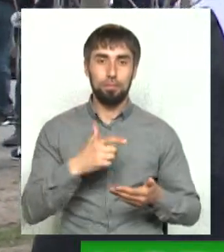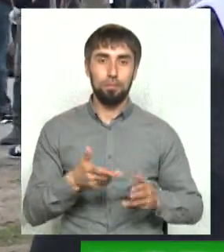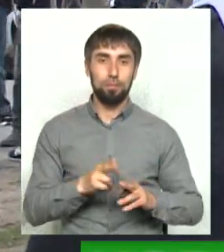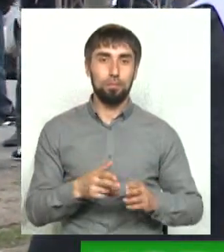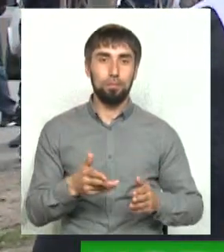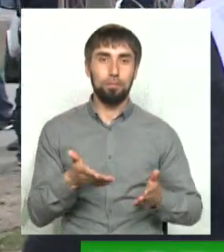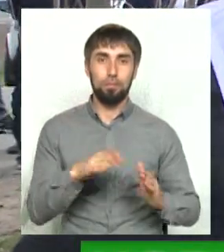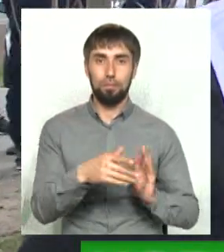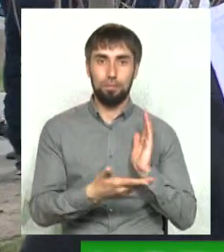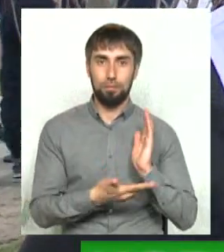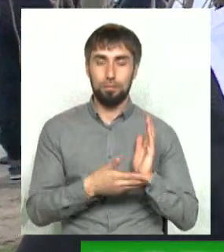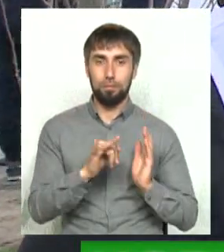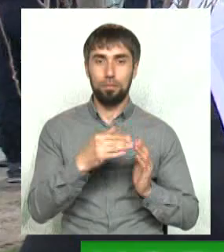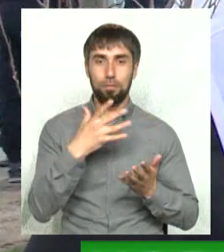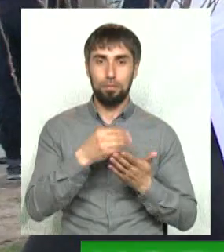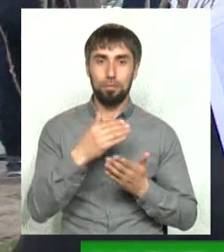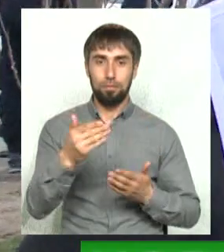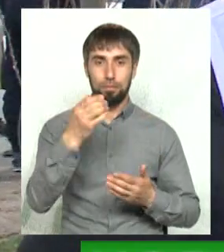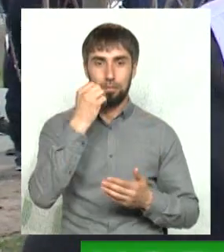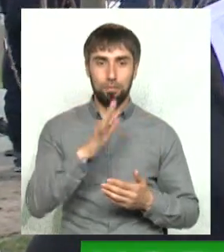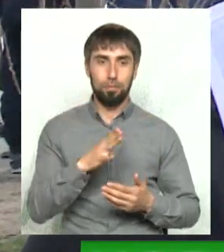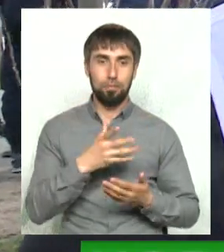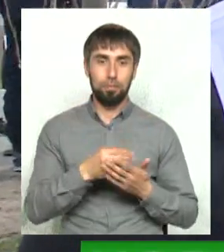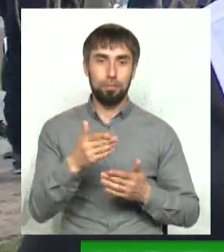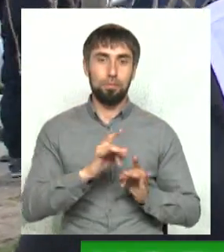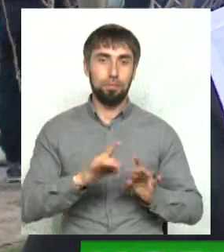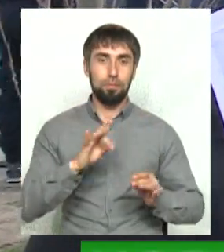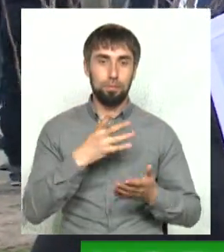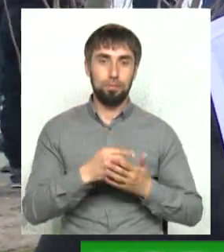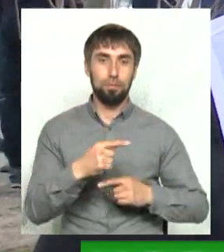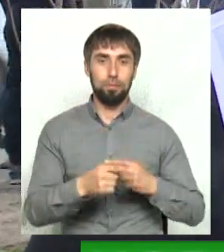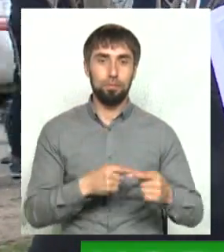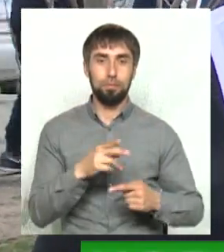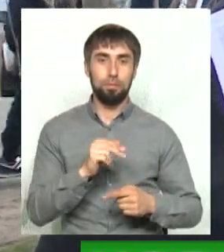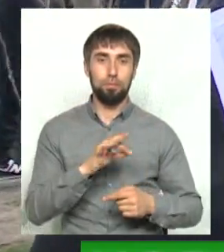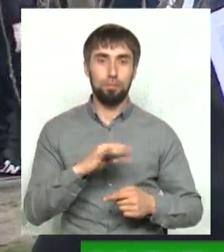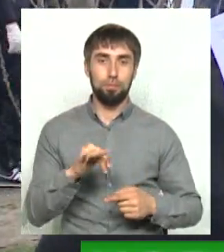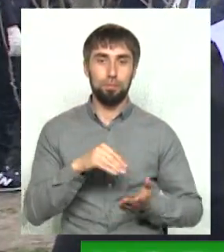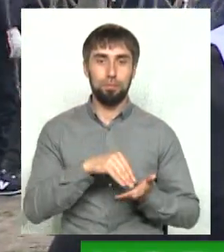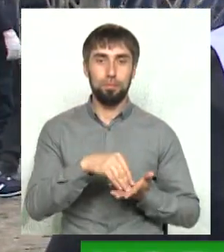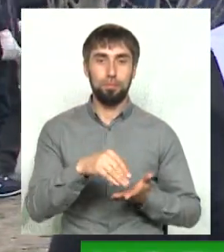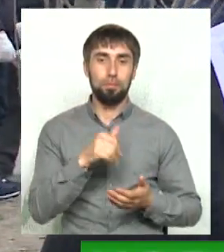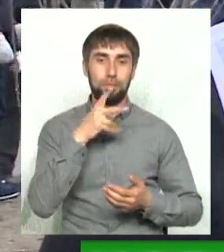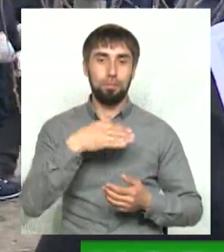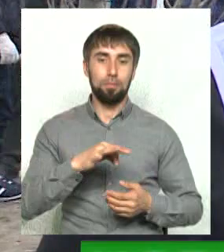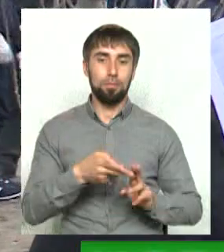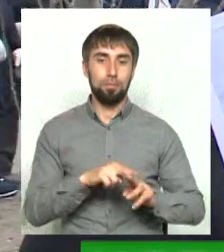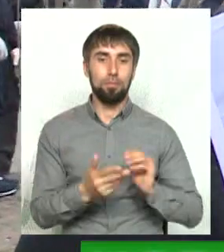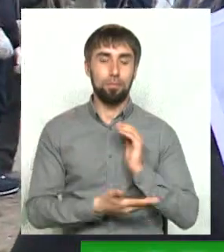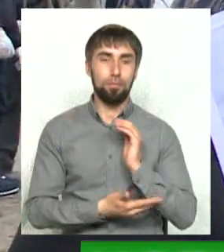дерево. Это будет его память в его жизни. Будут рассказывать своим потомкам, как они сажали когда-то эти